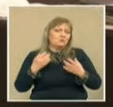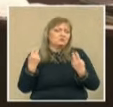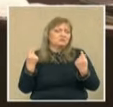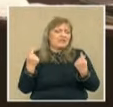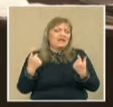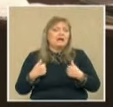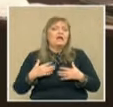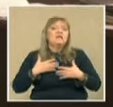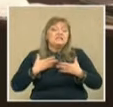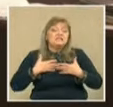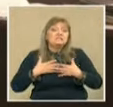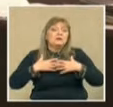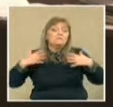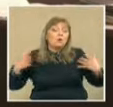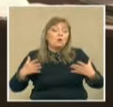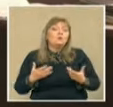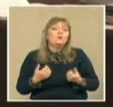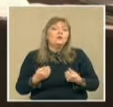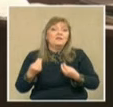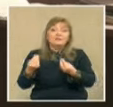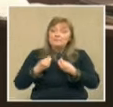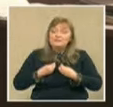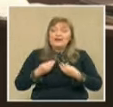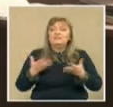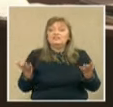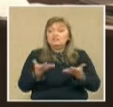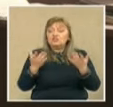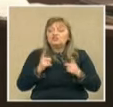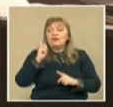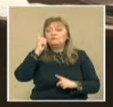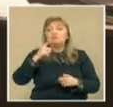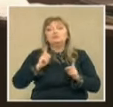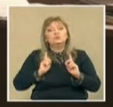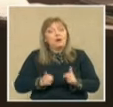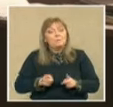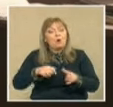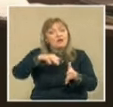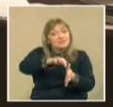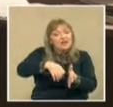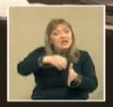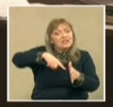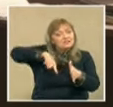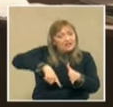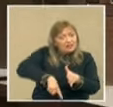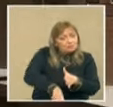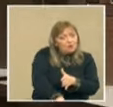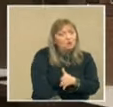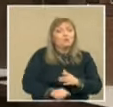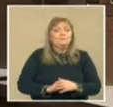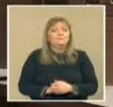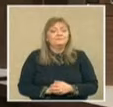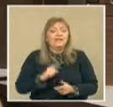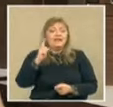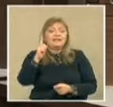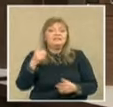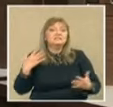Но много ми се иска да ми дават и неща, в които да мога да дълбая малко по-надълбоко.